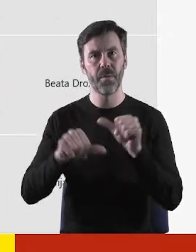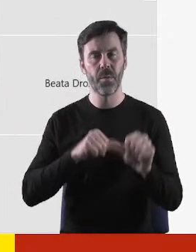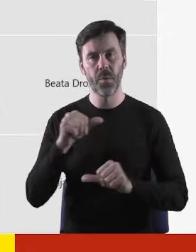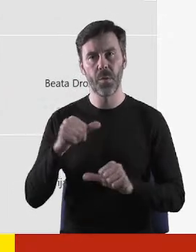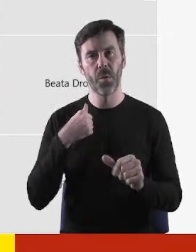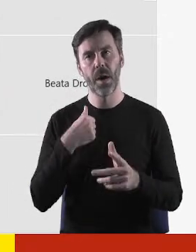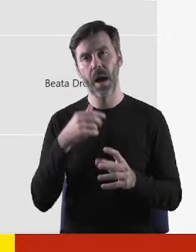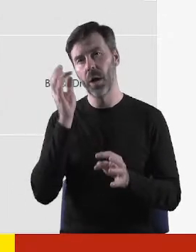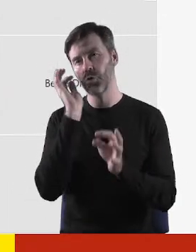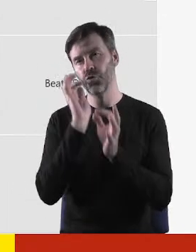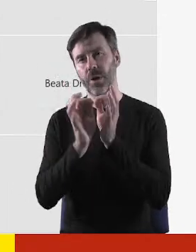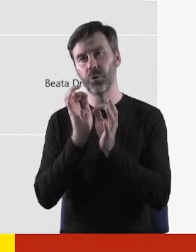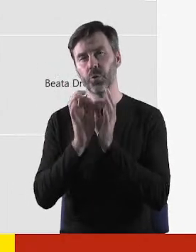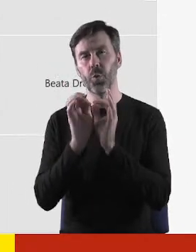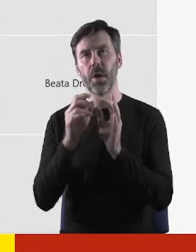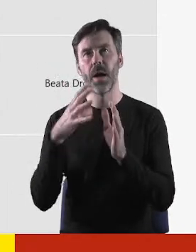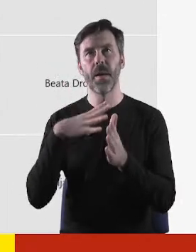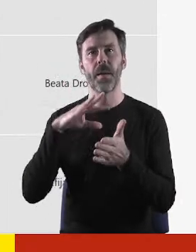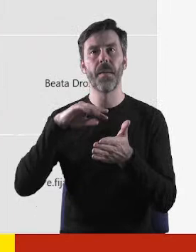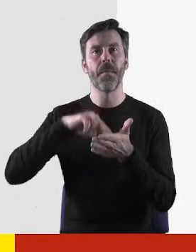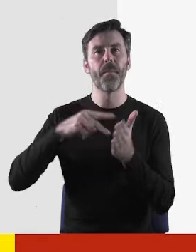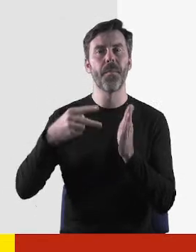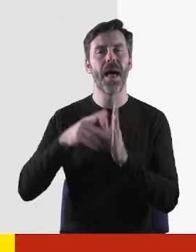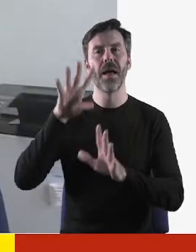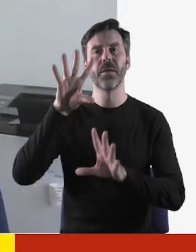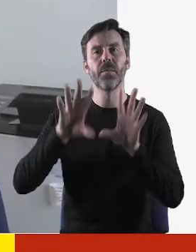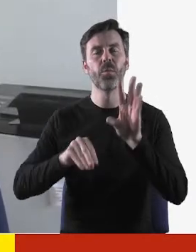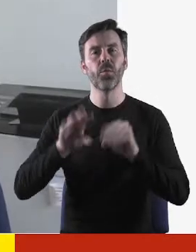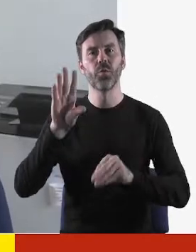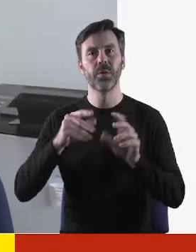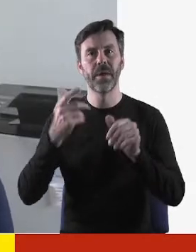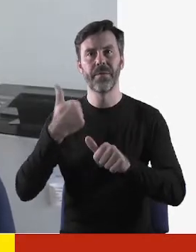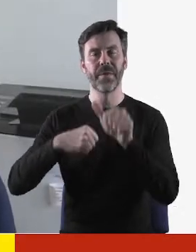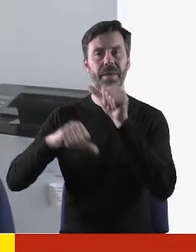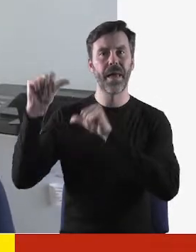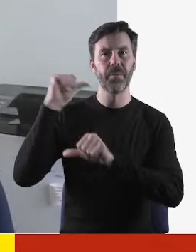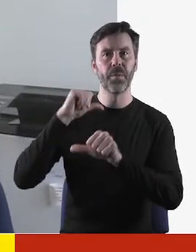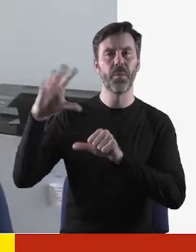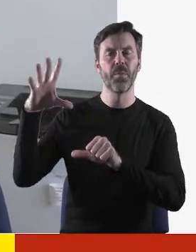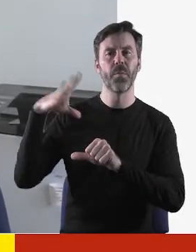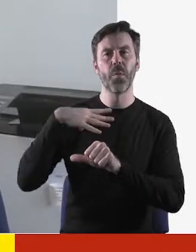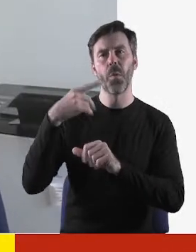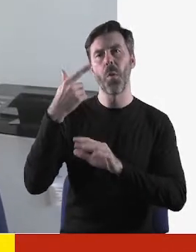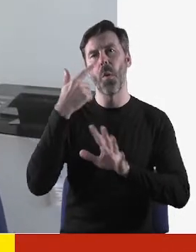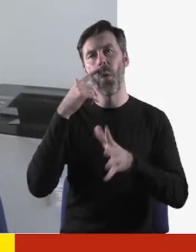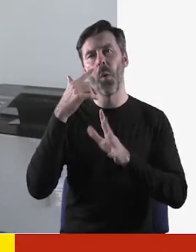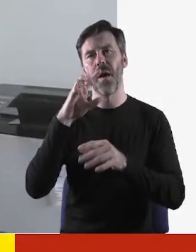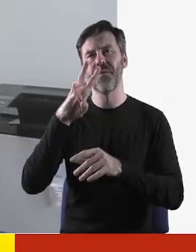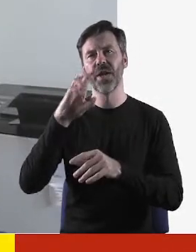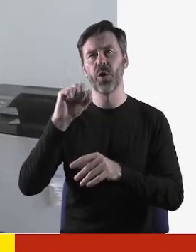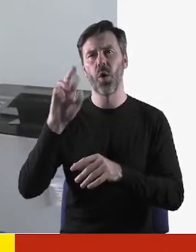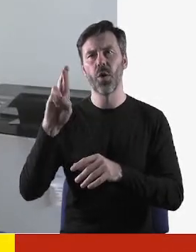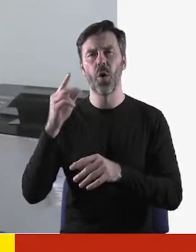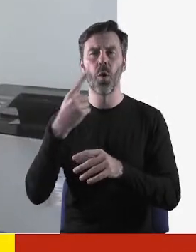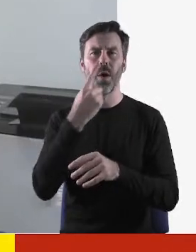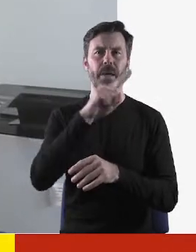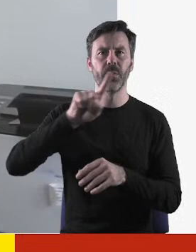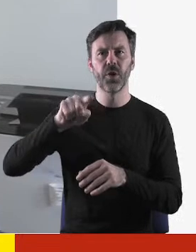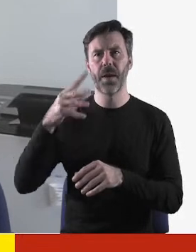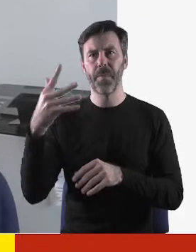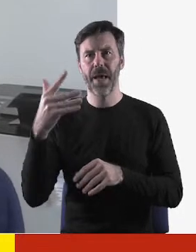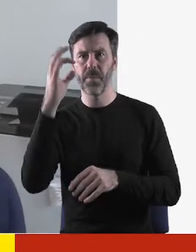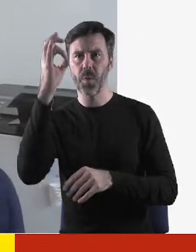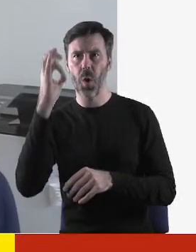szacując te, czy planując budżet i obsługę długu, w zeszłym roku przyjęliśmy stawkę WIBOR na poziomie 1,5%, może